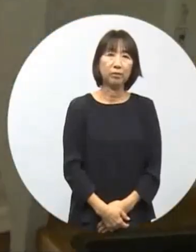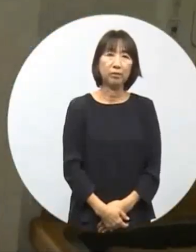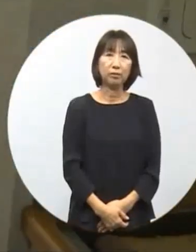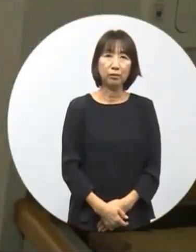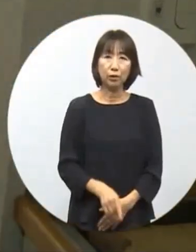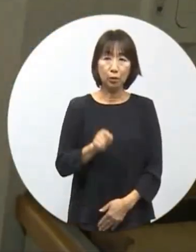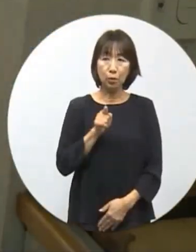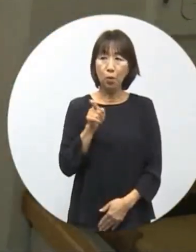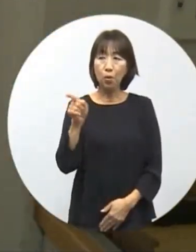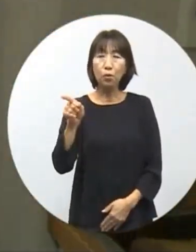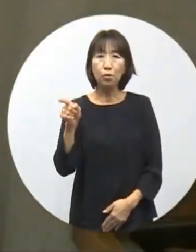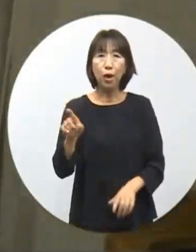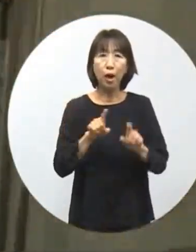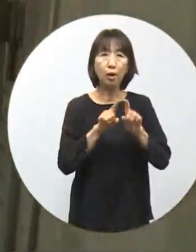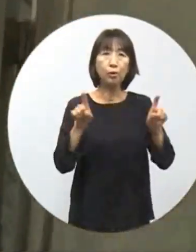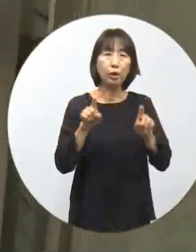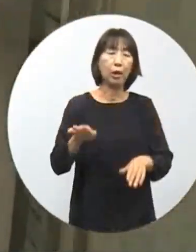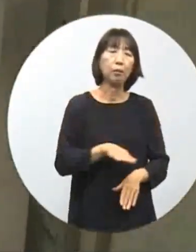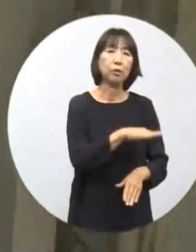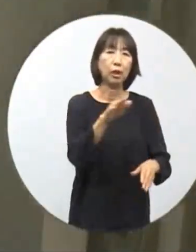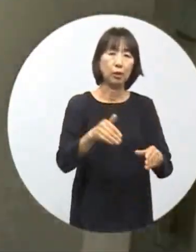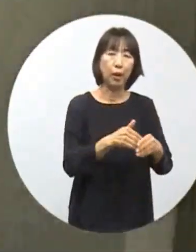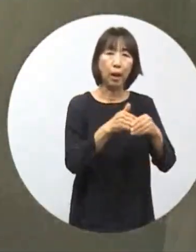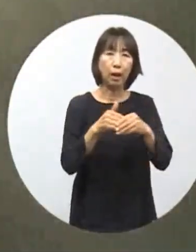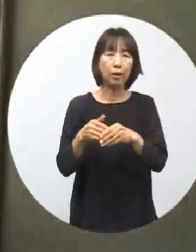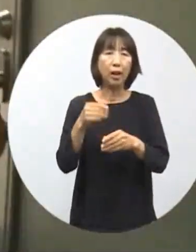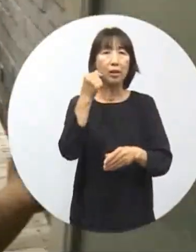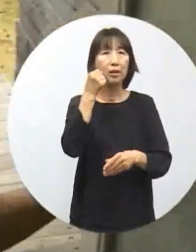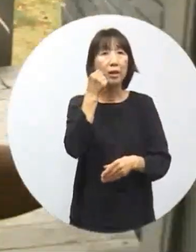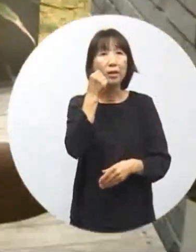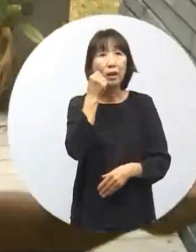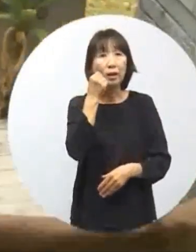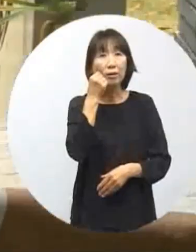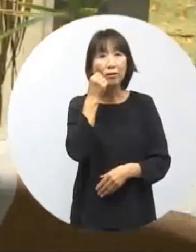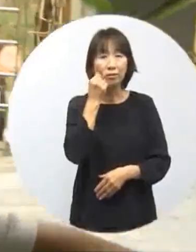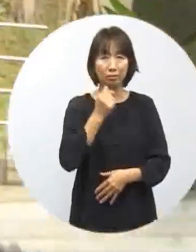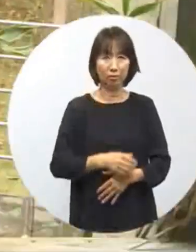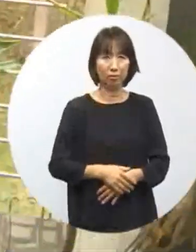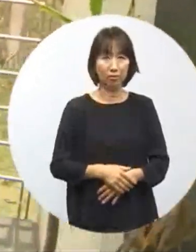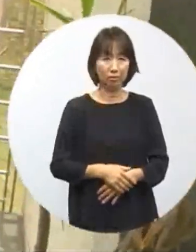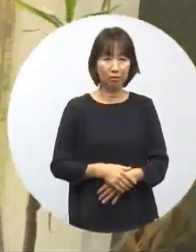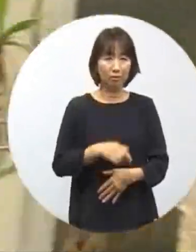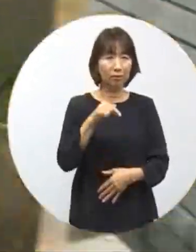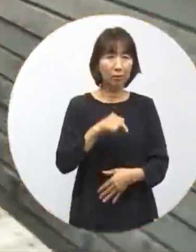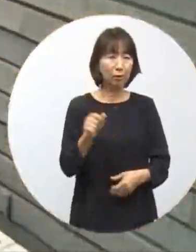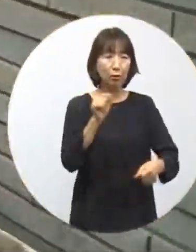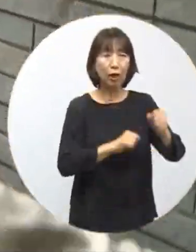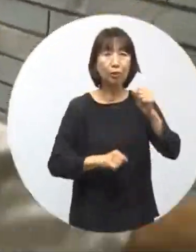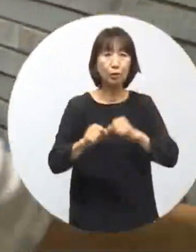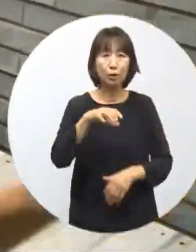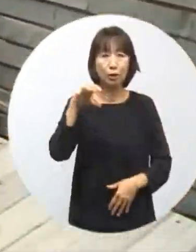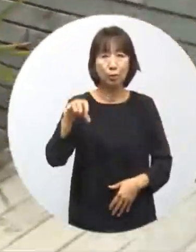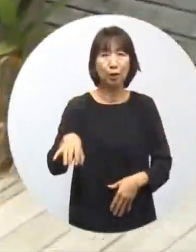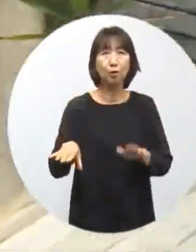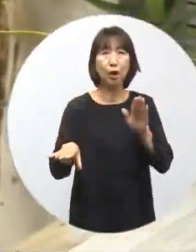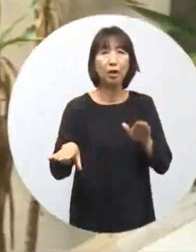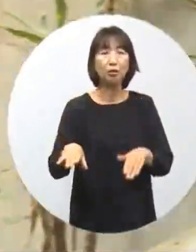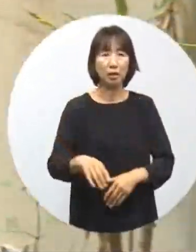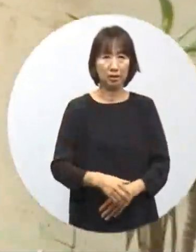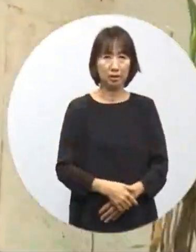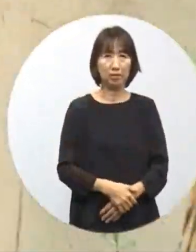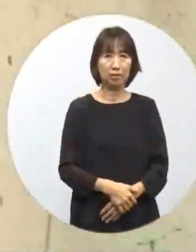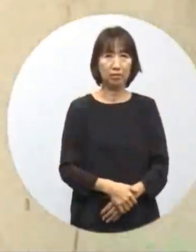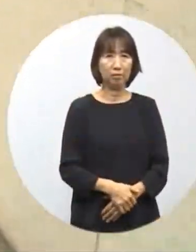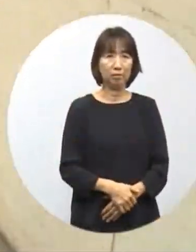この奥は普段は皆さんをご案内はできないんですけれども、美術館の活動をしている場所があります